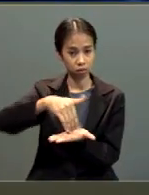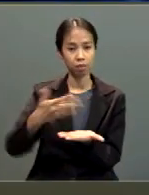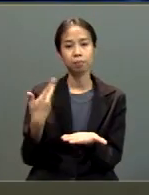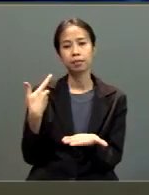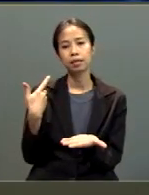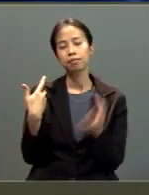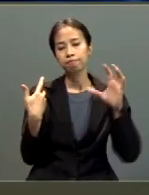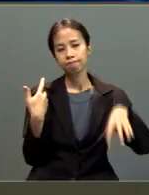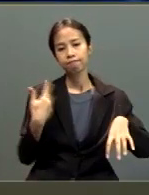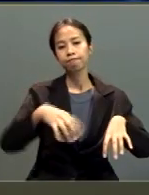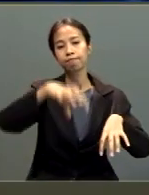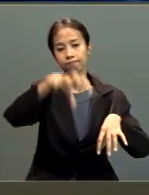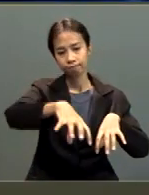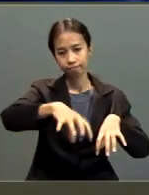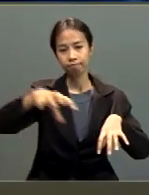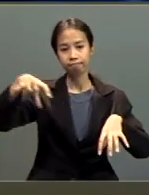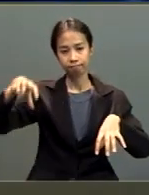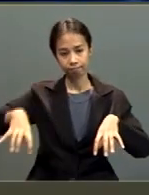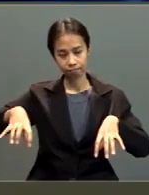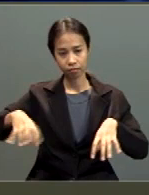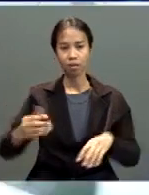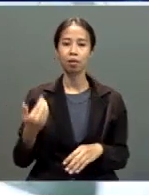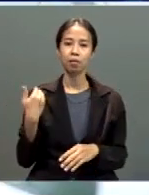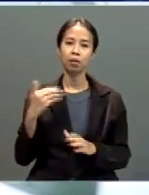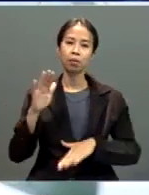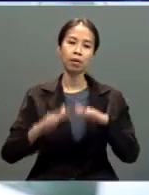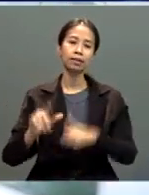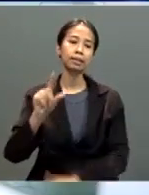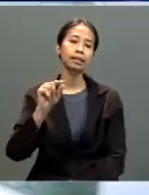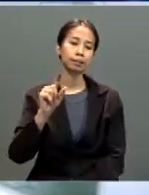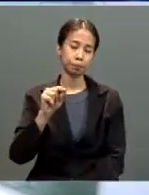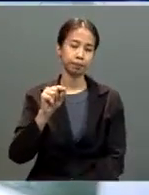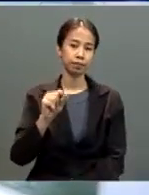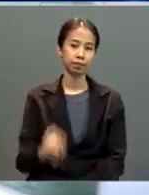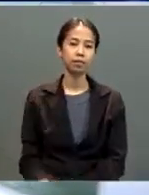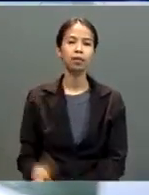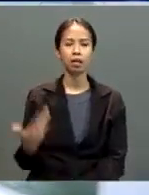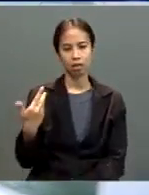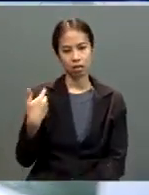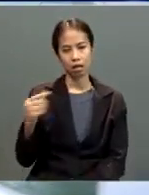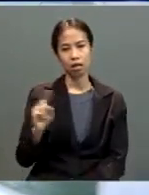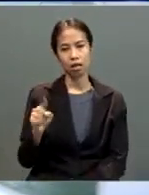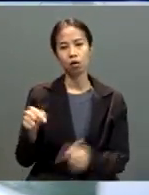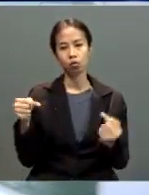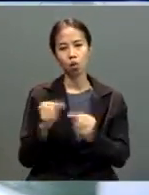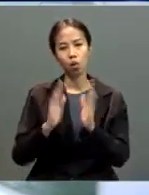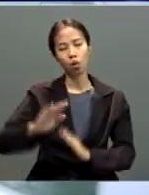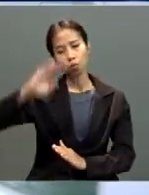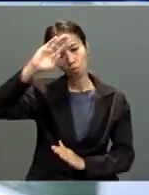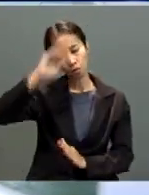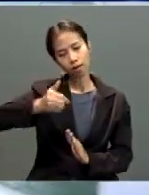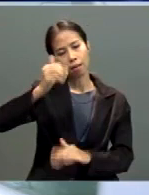สารลมและโรงพยาบาลชุมชนประจำอำเภออีกเกือบ20แห่งซึ่งมีศักยภาพรองรับผู้ป่วยได้นับร้อย